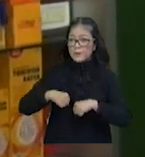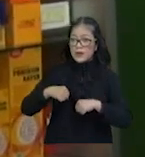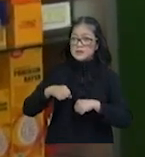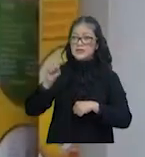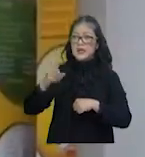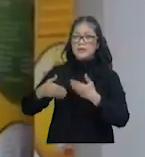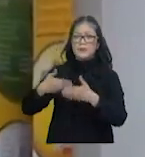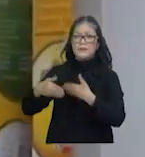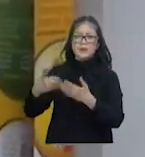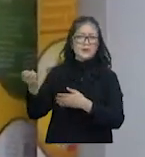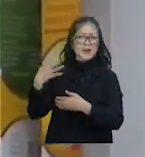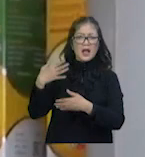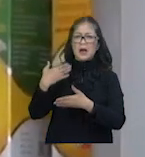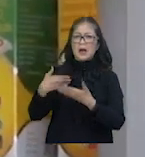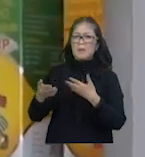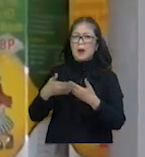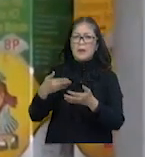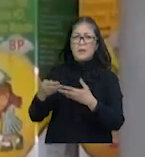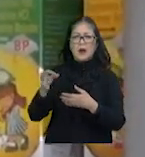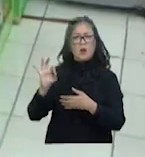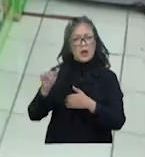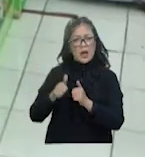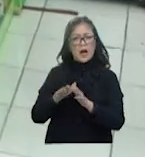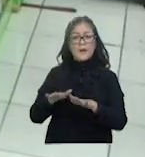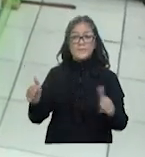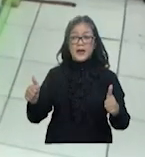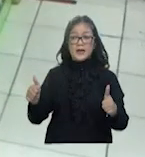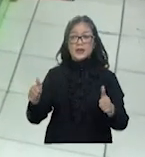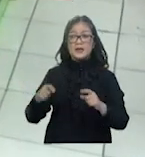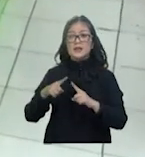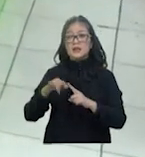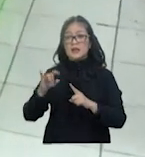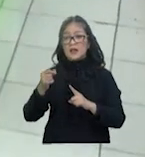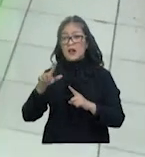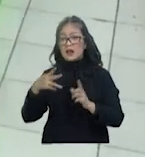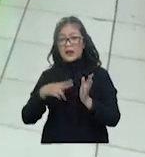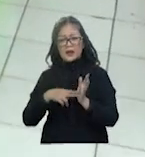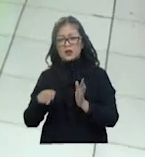pabrikan bahwa obat-obatannya aman dan tidak mengandung etilen glikol dan dietilen glikol.